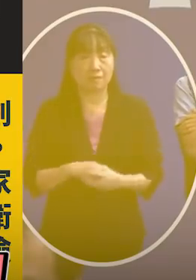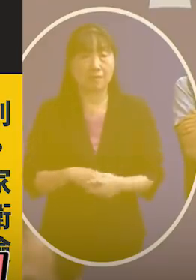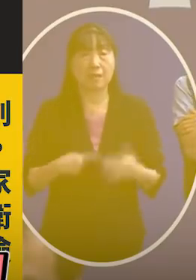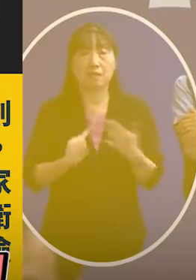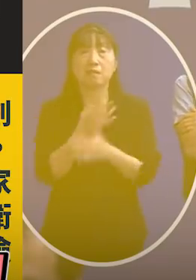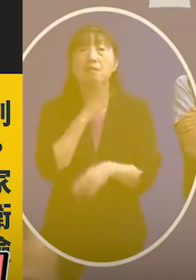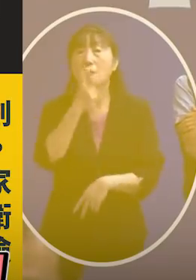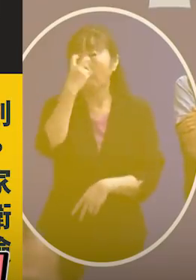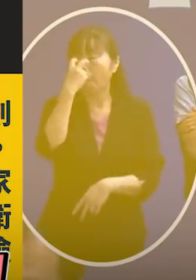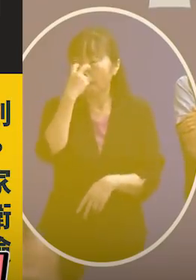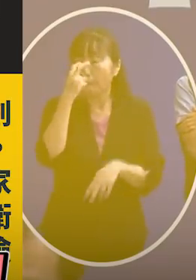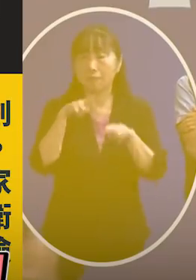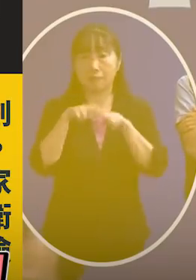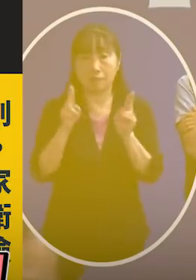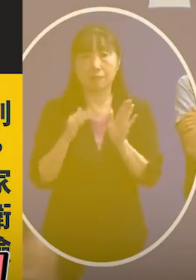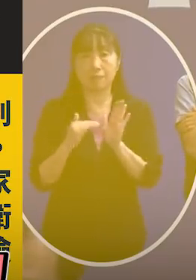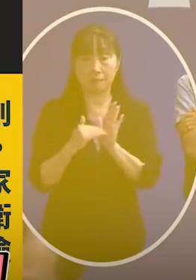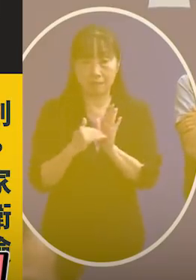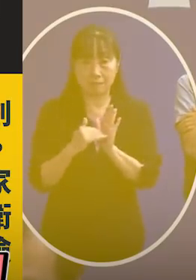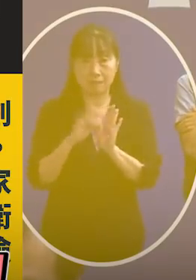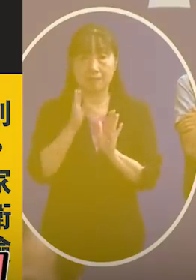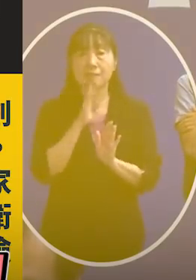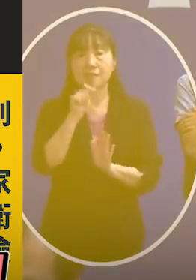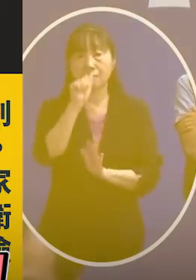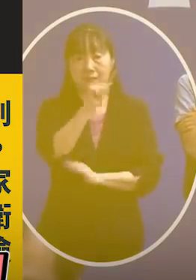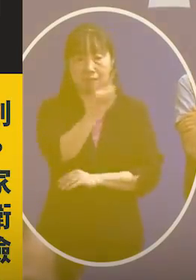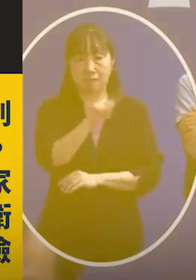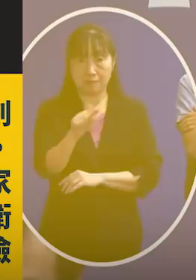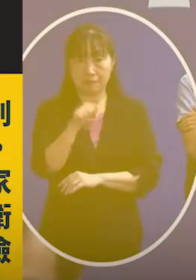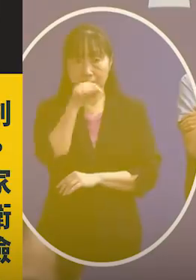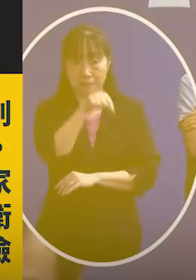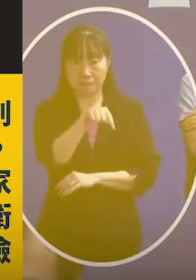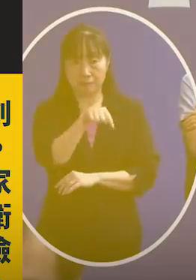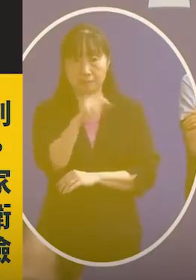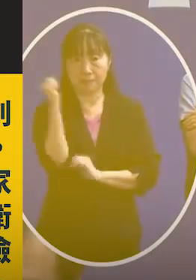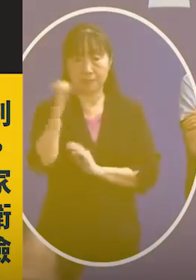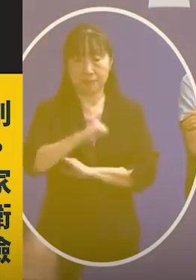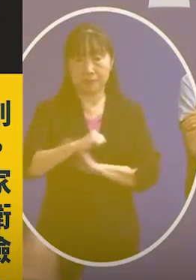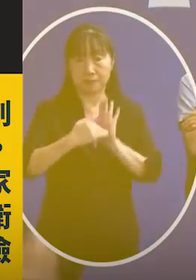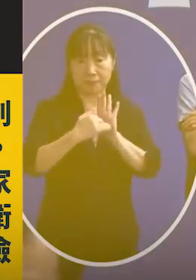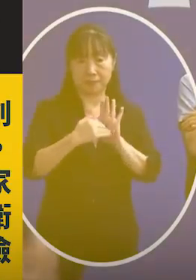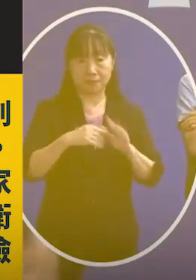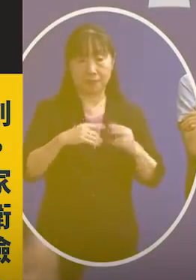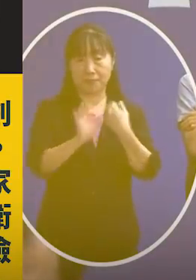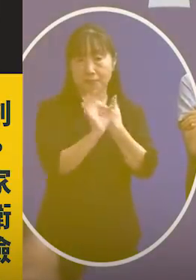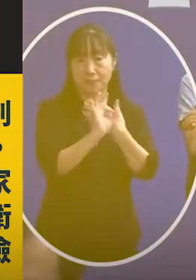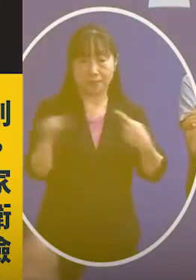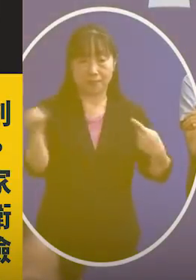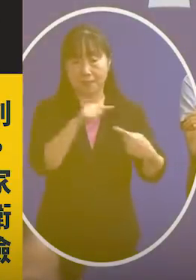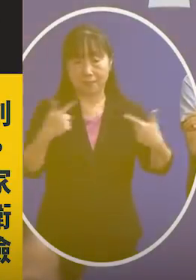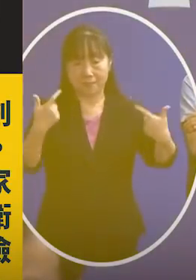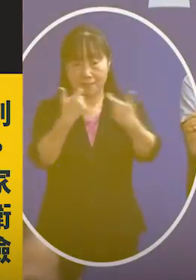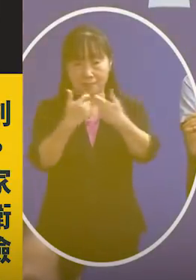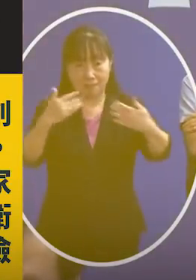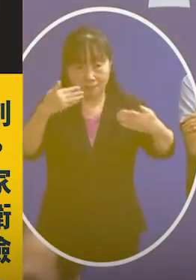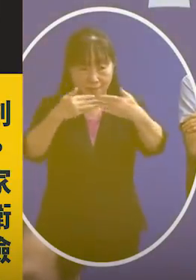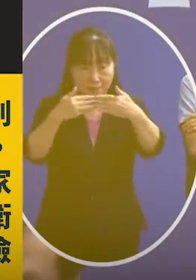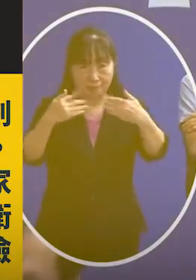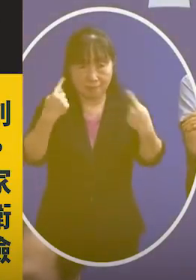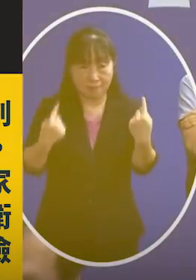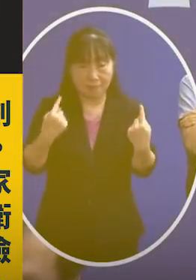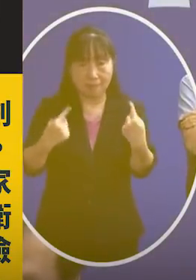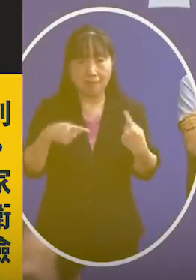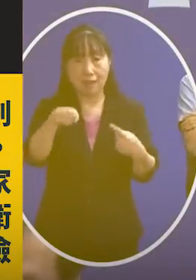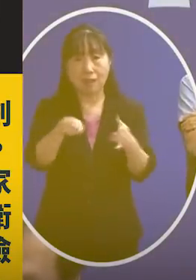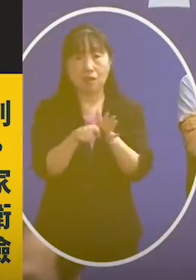是解盲之后，它需要经过跟 AZ 的这个免疫桥接的这个试验，来符合我们食药署 EUA 紧急